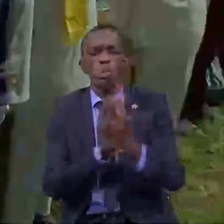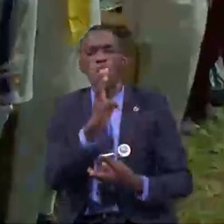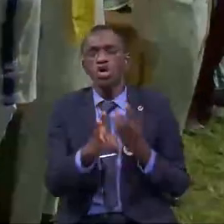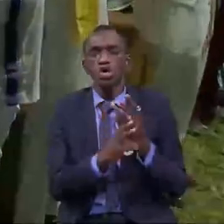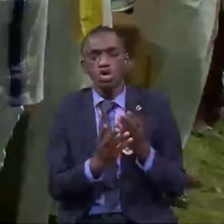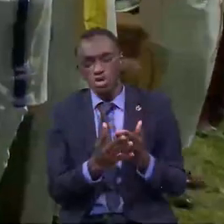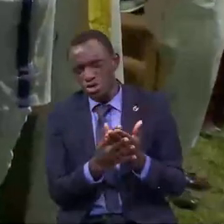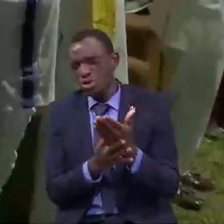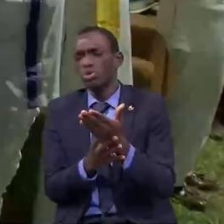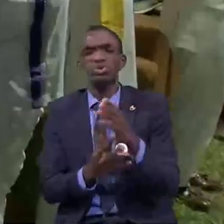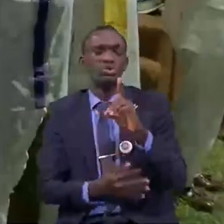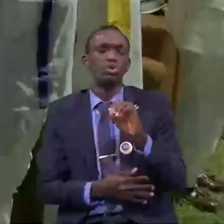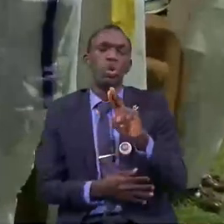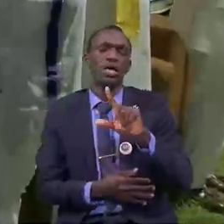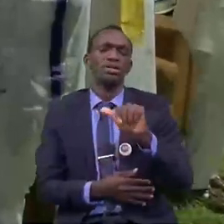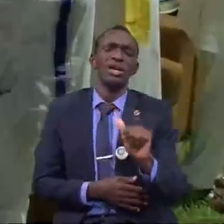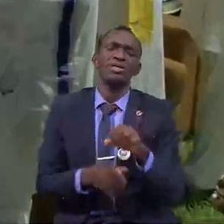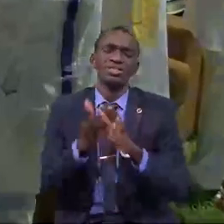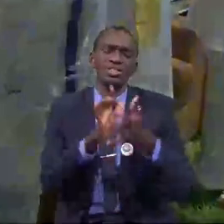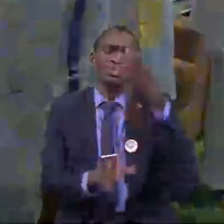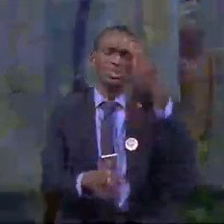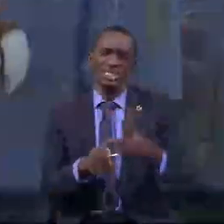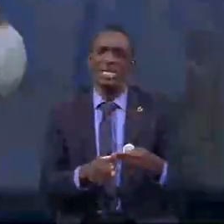Bénis le reste du monde à travers Douala.